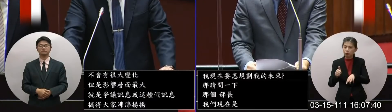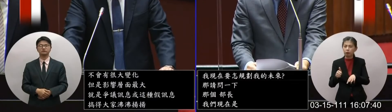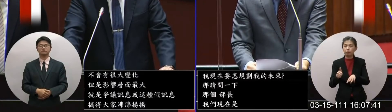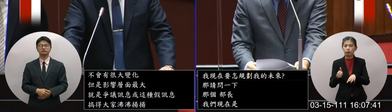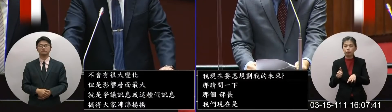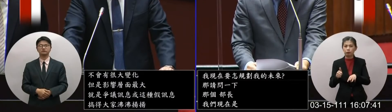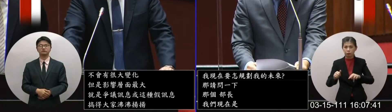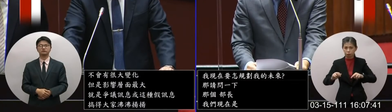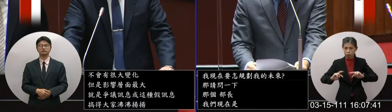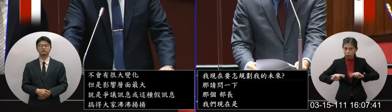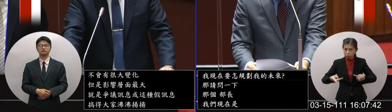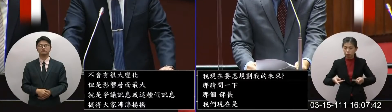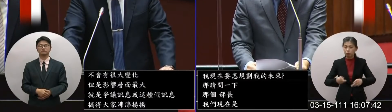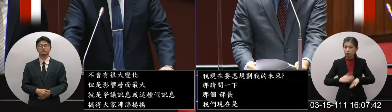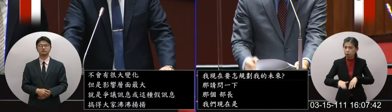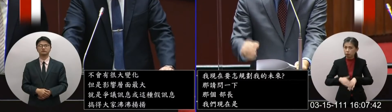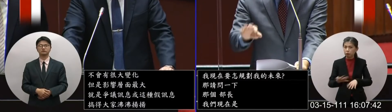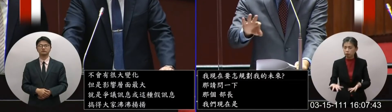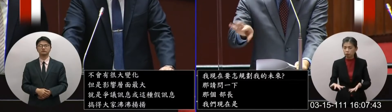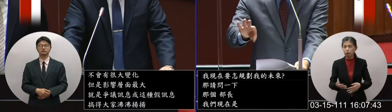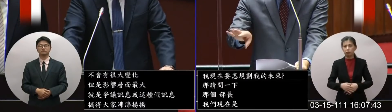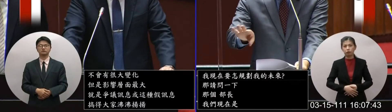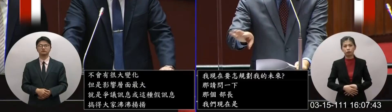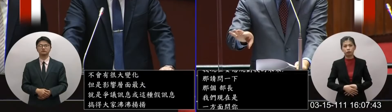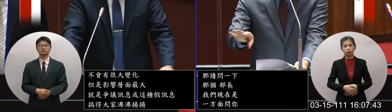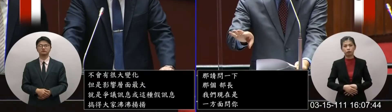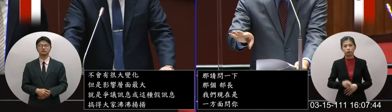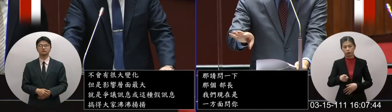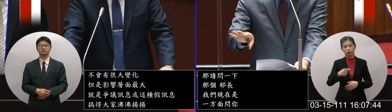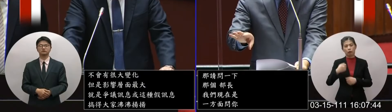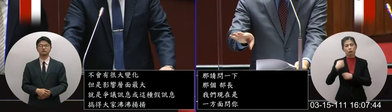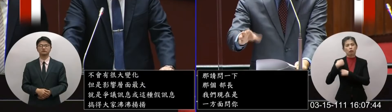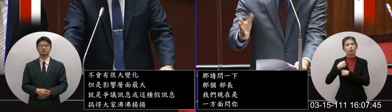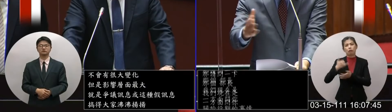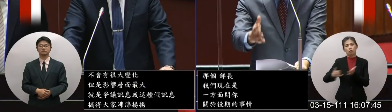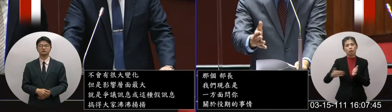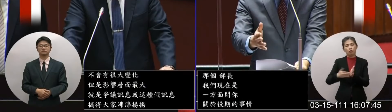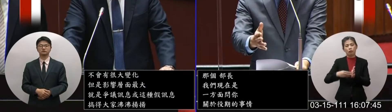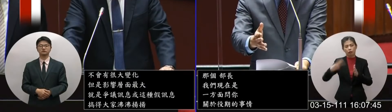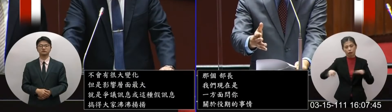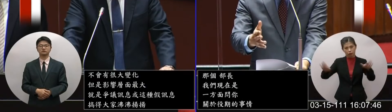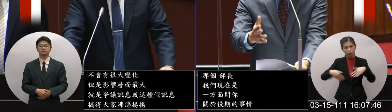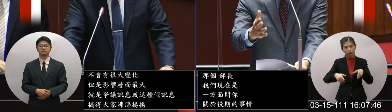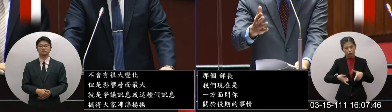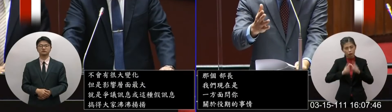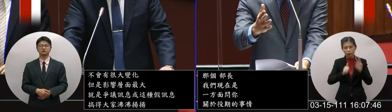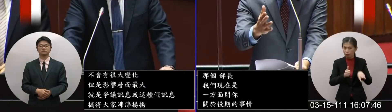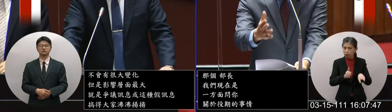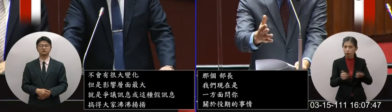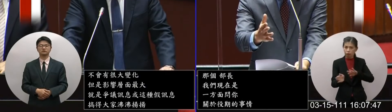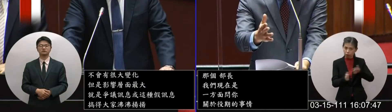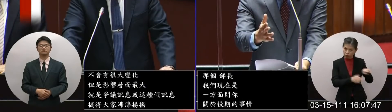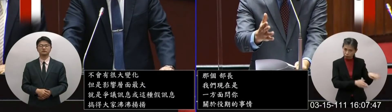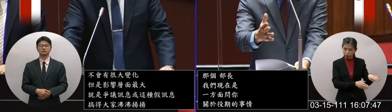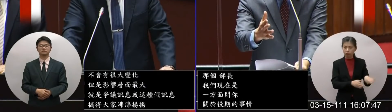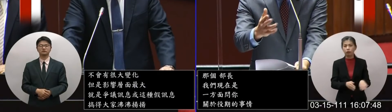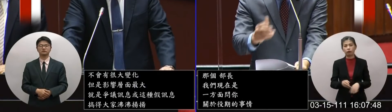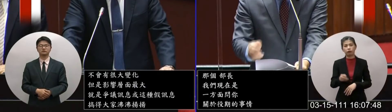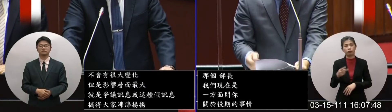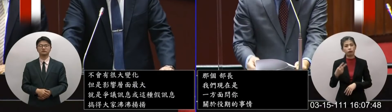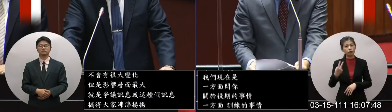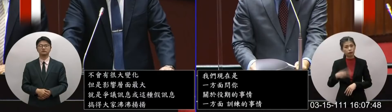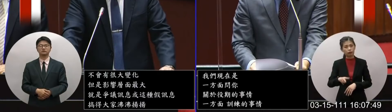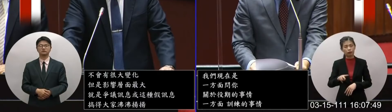式会不会有所改变呢、啊？除了教招这件事以外了，就未来你的特别